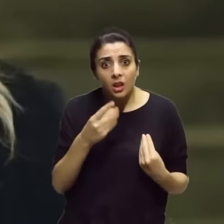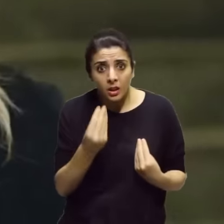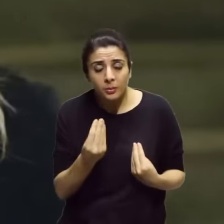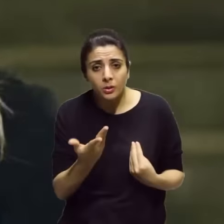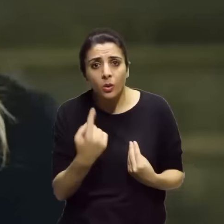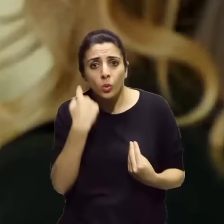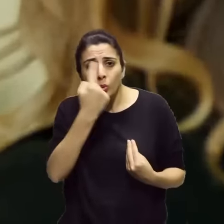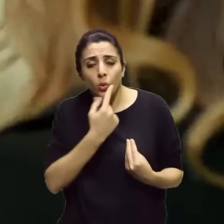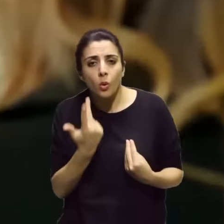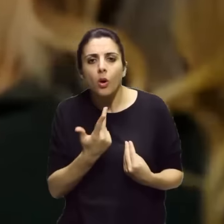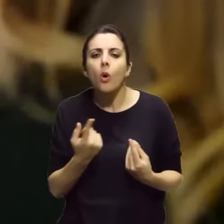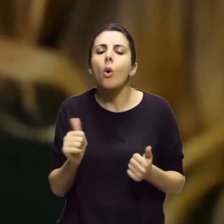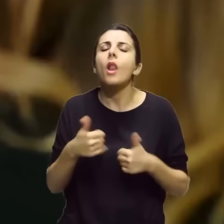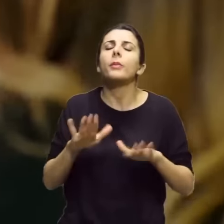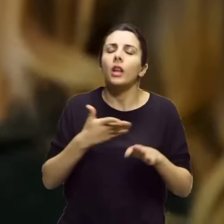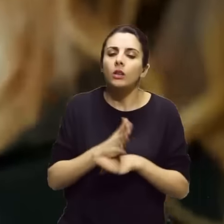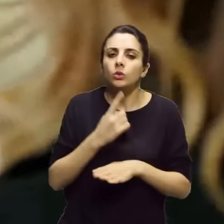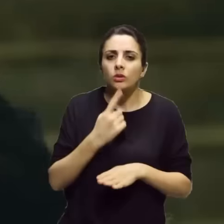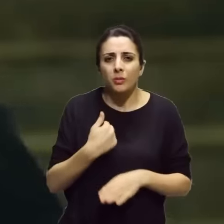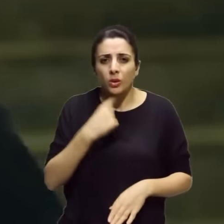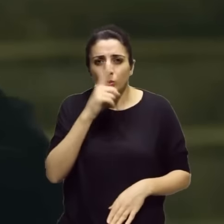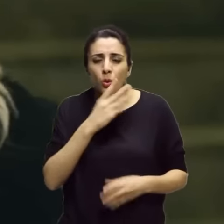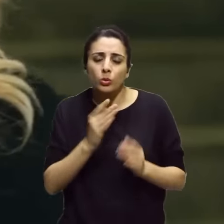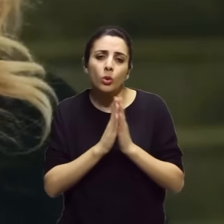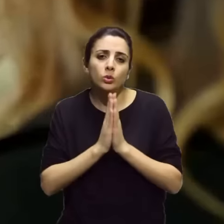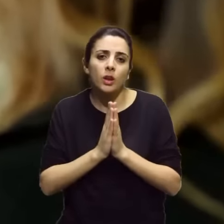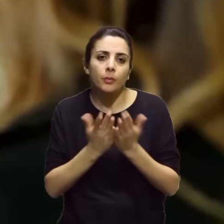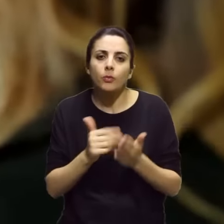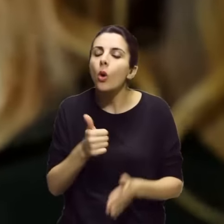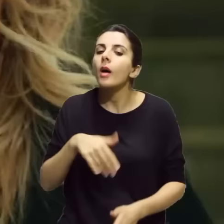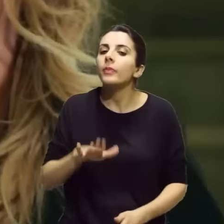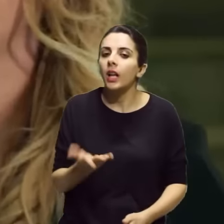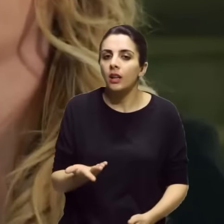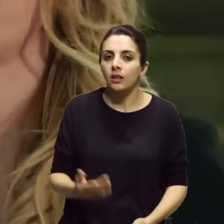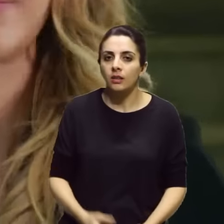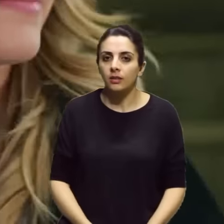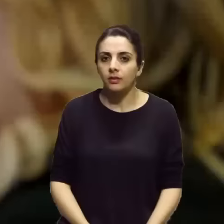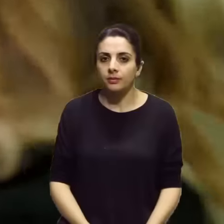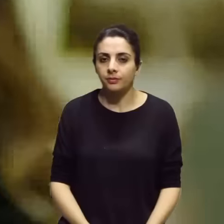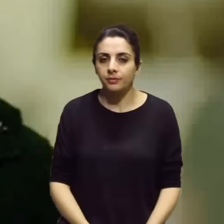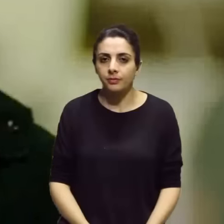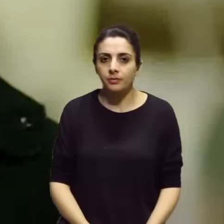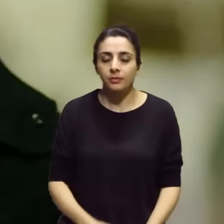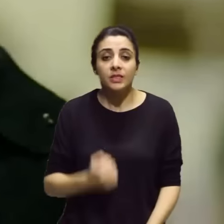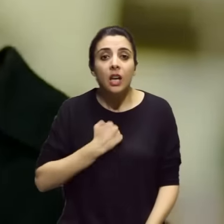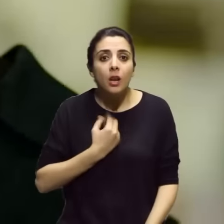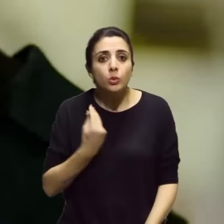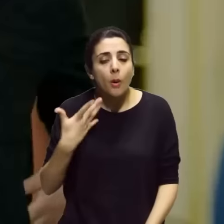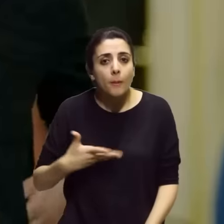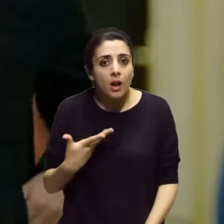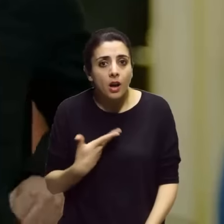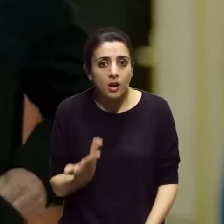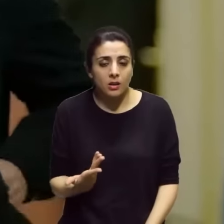iyi misin ya? Yüzüne bak. Hiç önemi yok gerçekten. Ya benim yüzümden oldu özür dilerim. Hiç önemli değil. Canım çok merak ettik